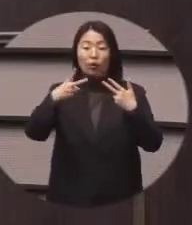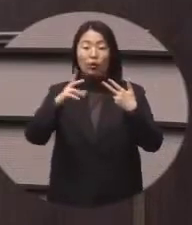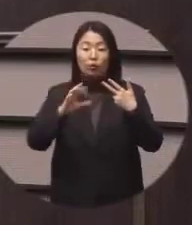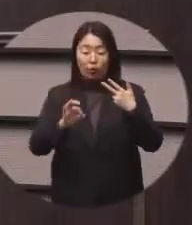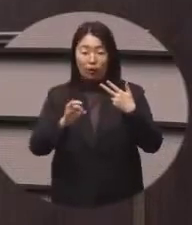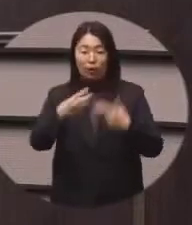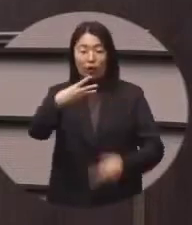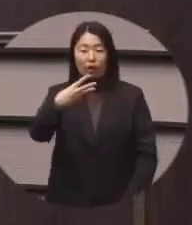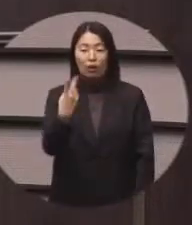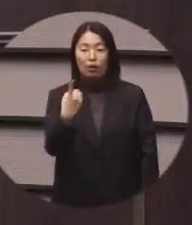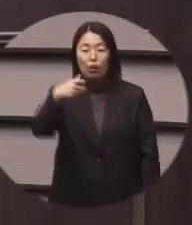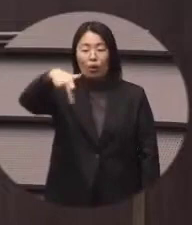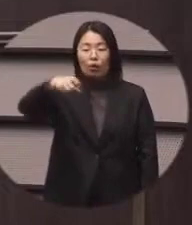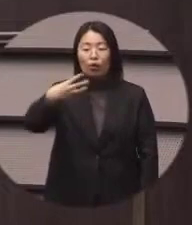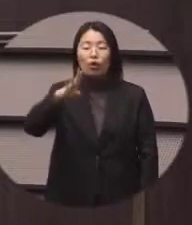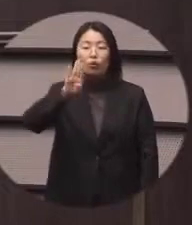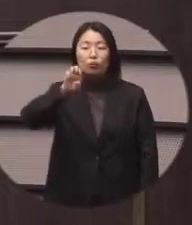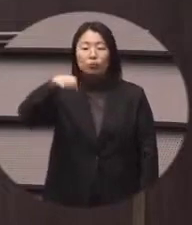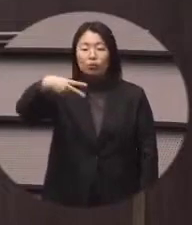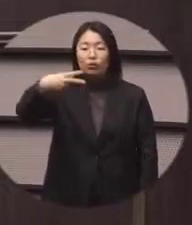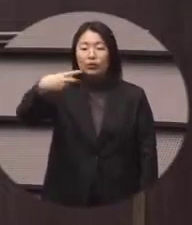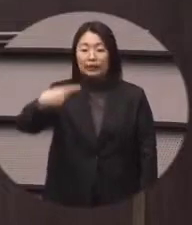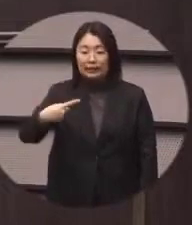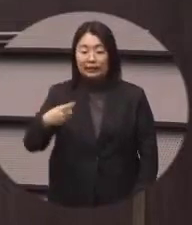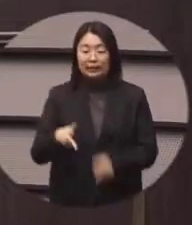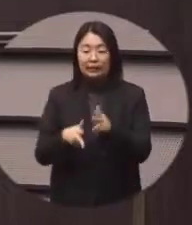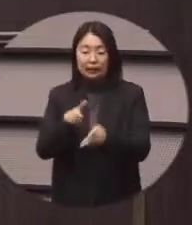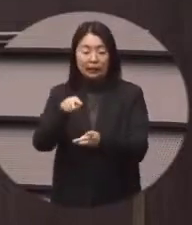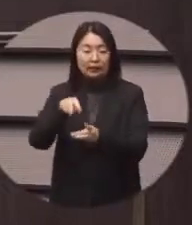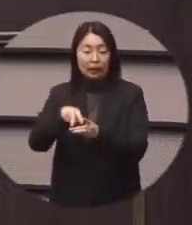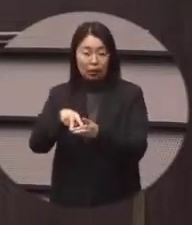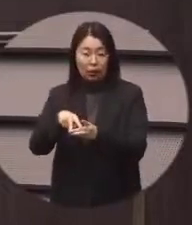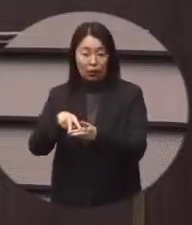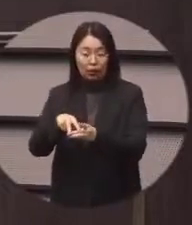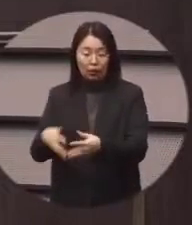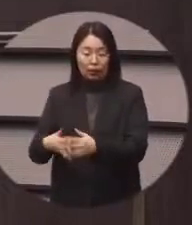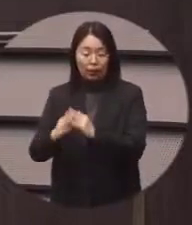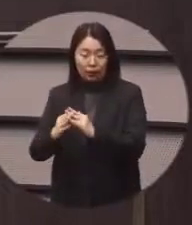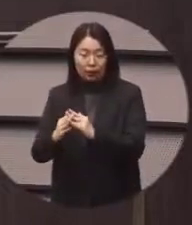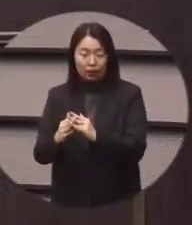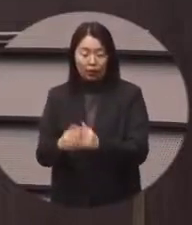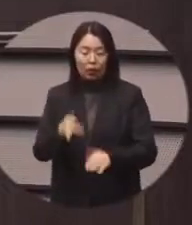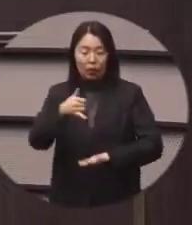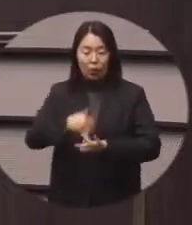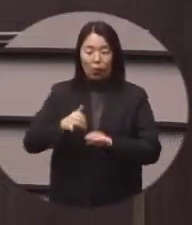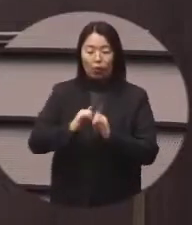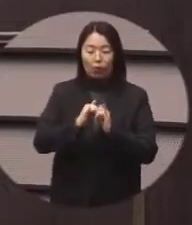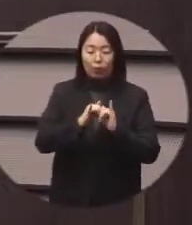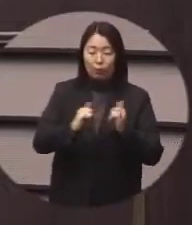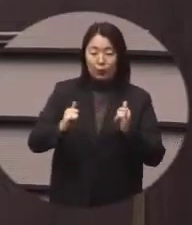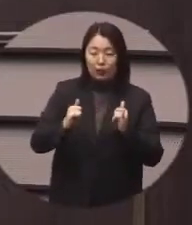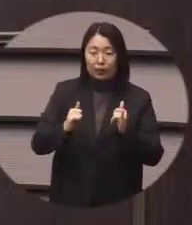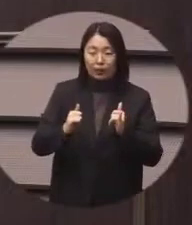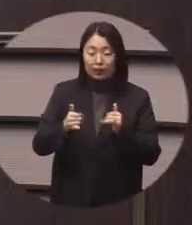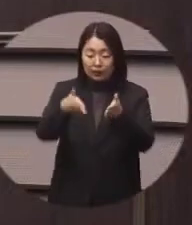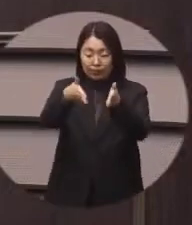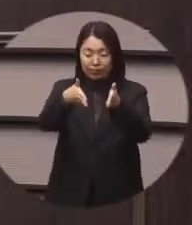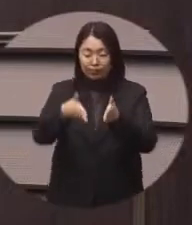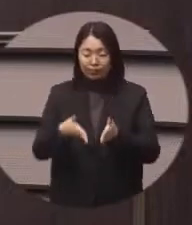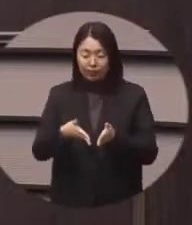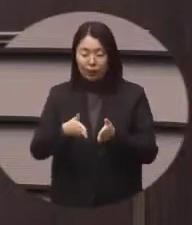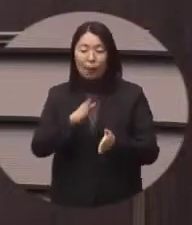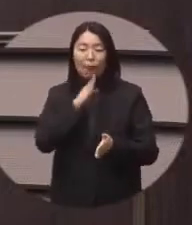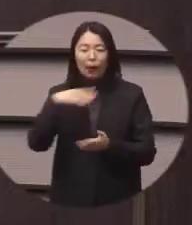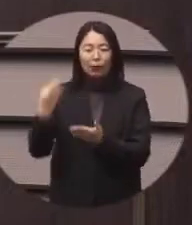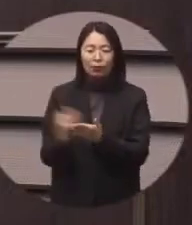복합센터를 도농상생 공간으로 조성하고 농민들의 판로 지원과 선진 기술 보급을 통해 실질적인 소득 증대로